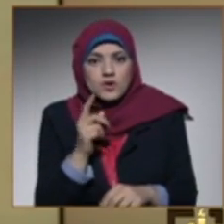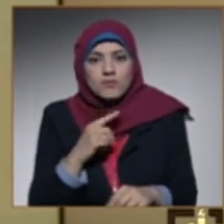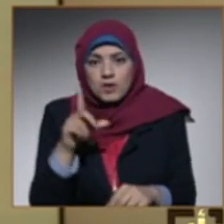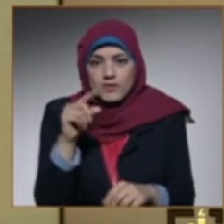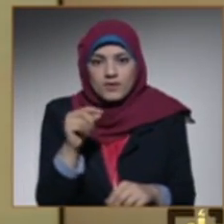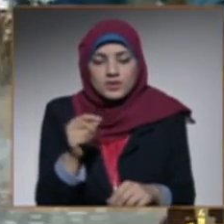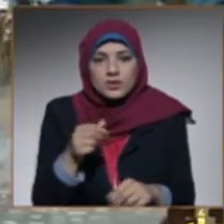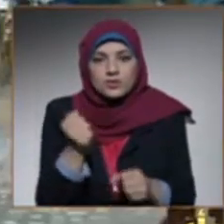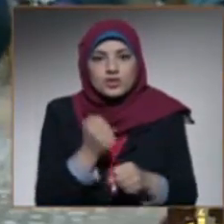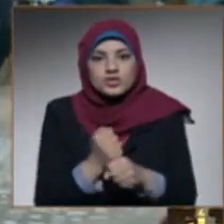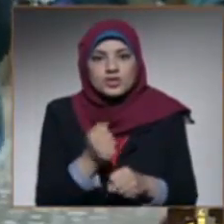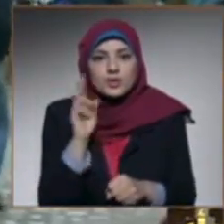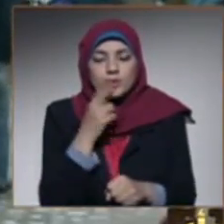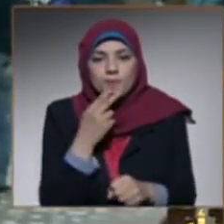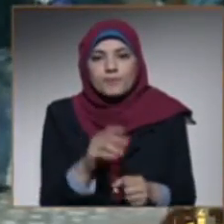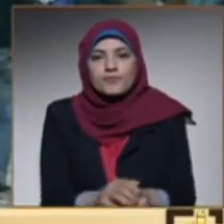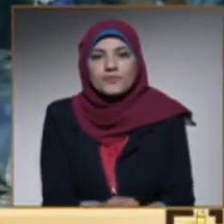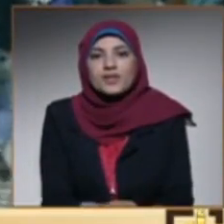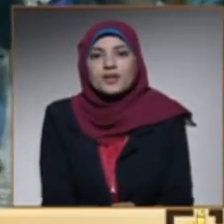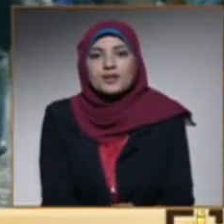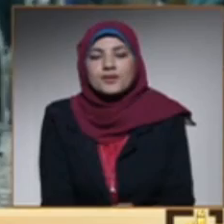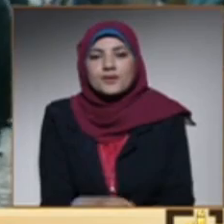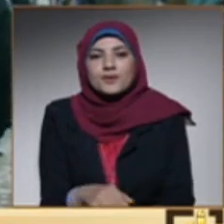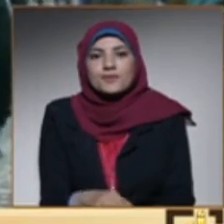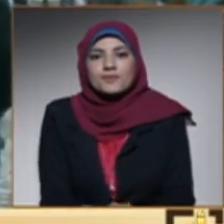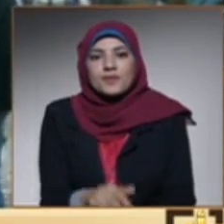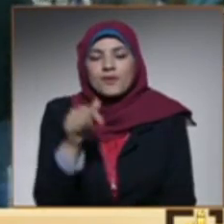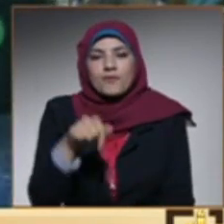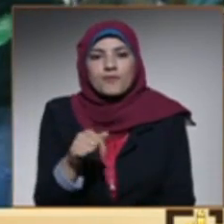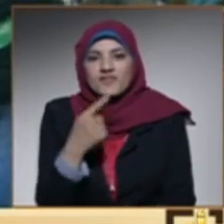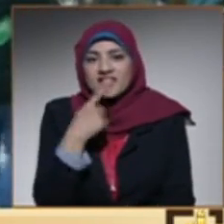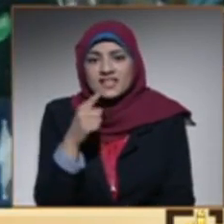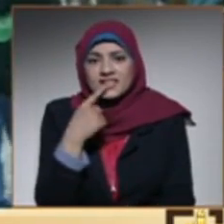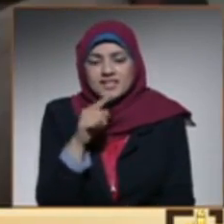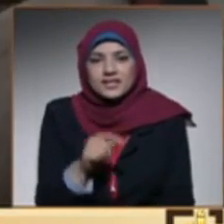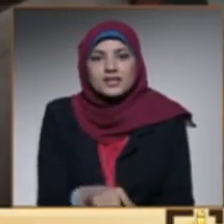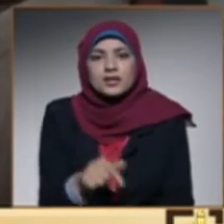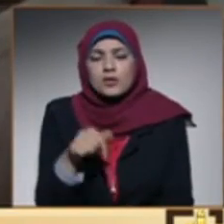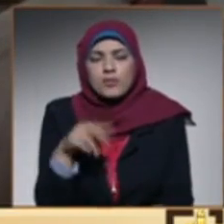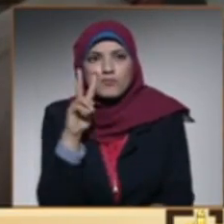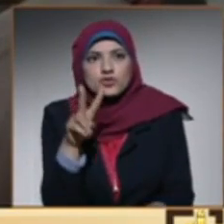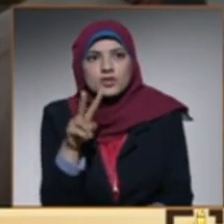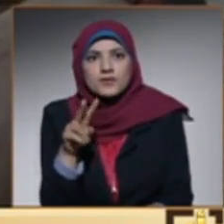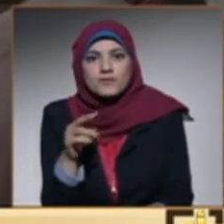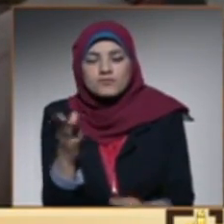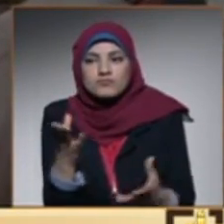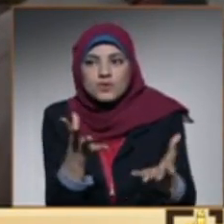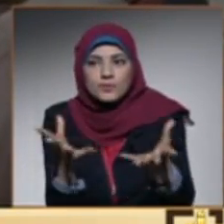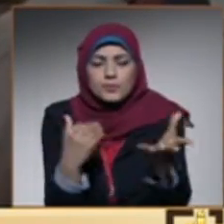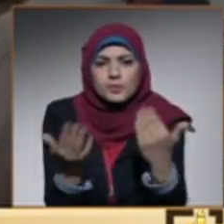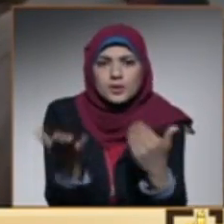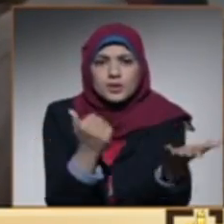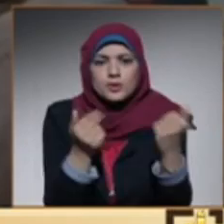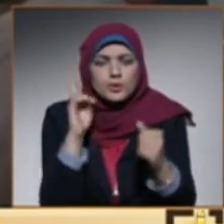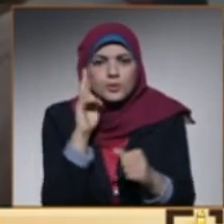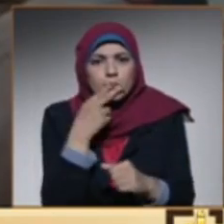التقرير. مقهى بعروس البحر المتوسط مدينة الإسكندرية يعتبر نقطة جذب للصم والبكمة،